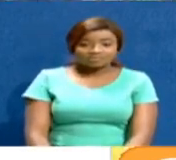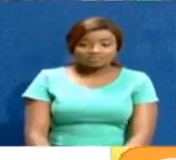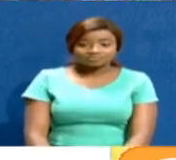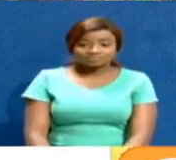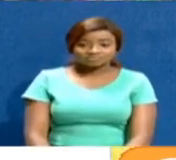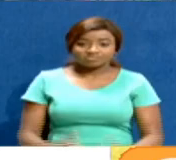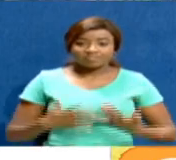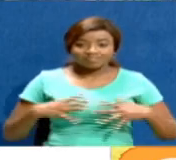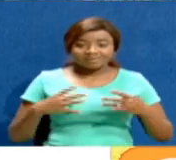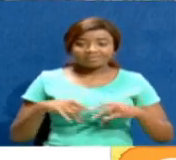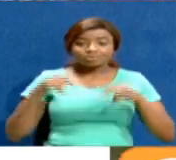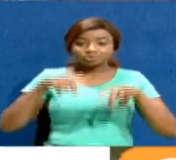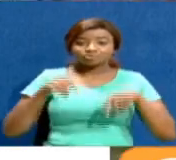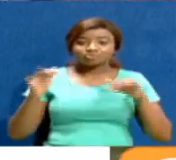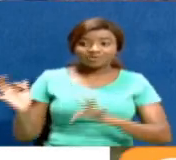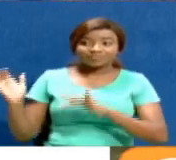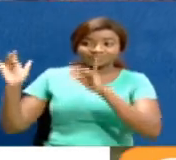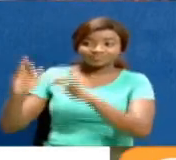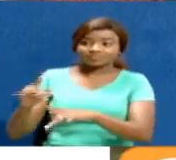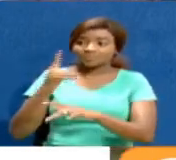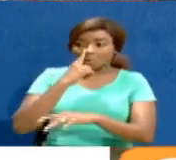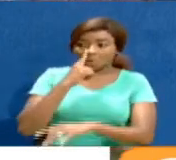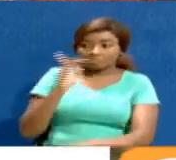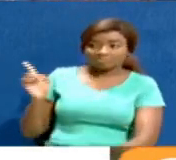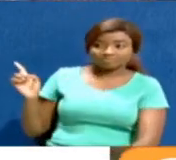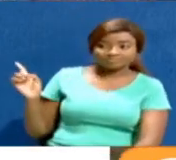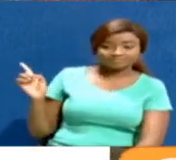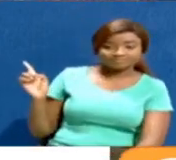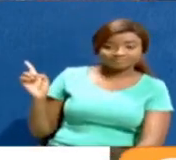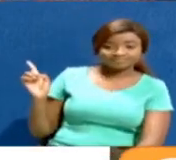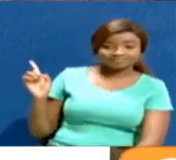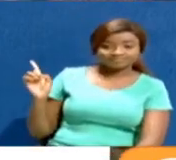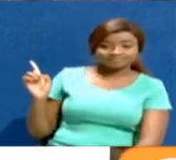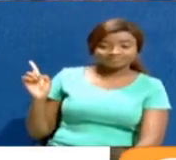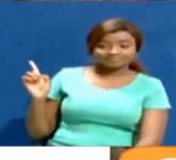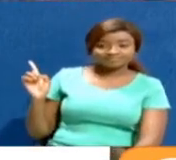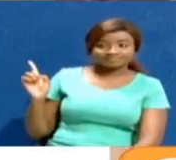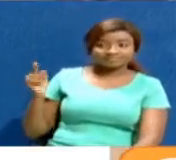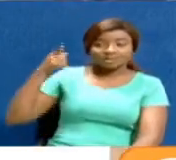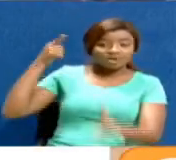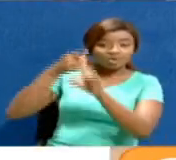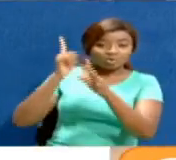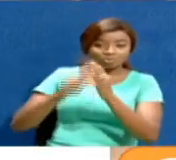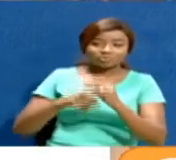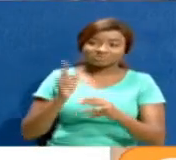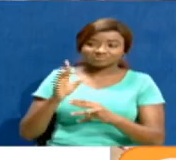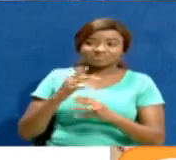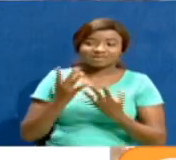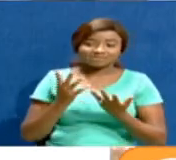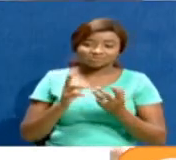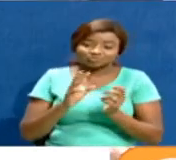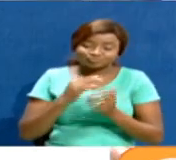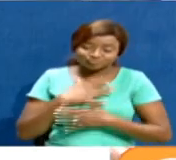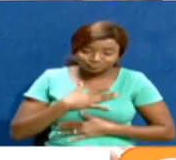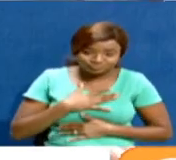Waombolezaji hii leo walimiminika katika boma la Mama Sarah Obama ili kutoa heshima zao za mwisho kwa Mama